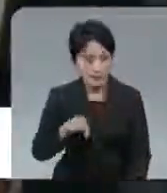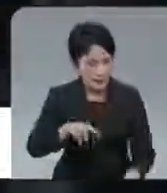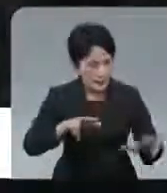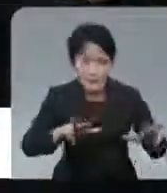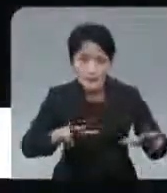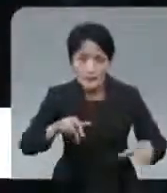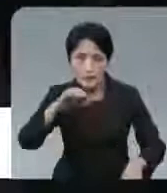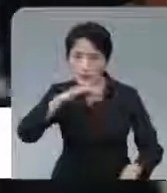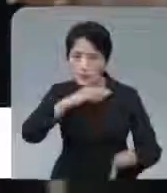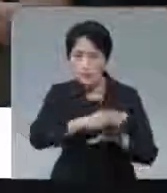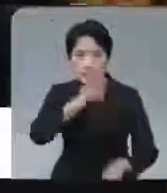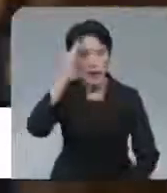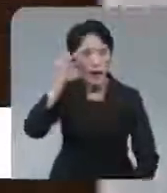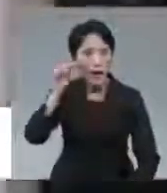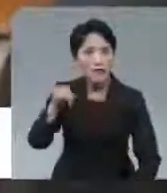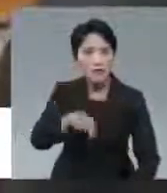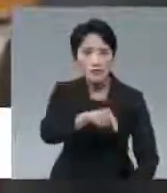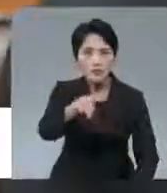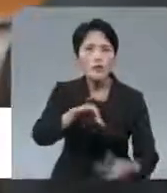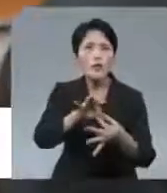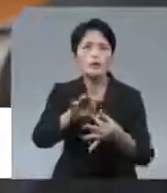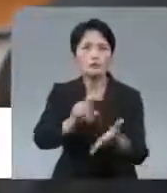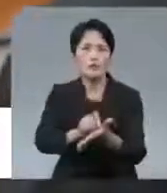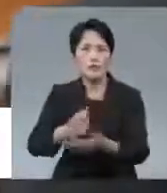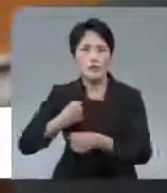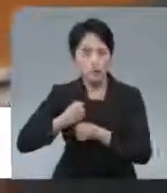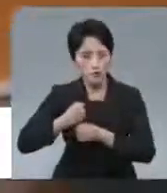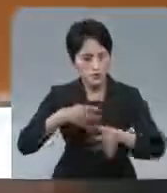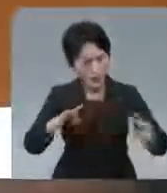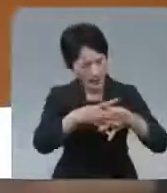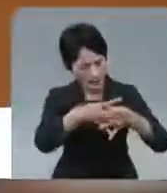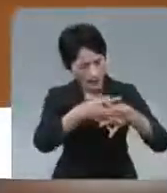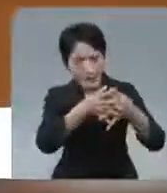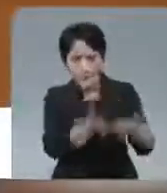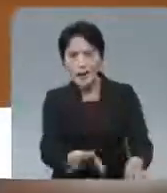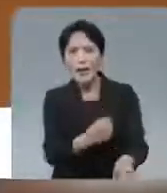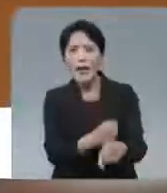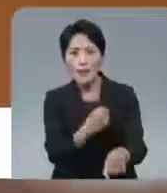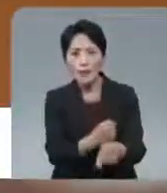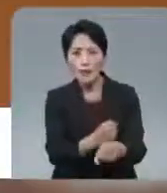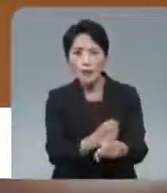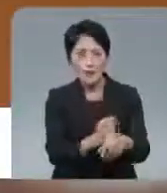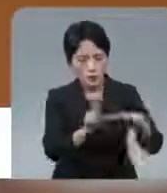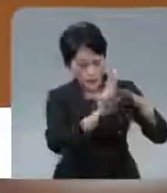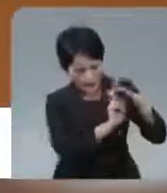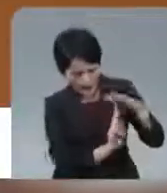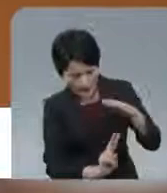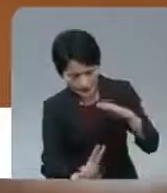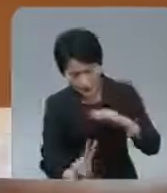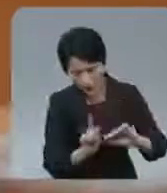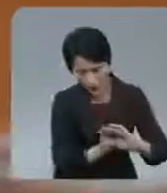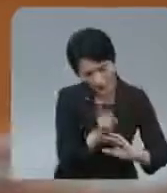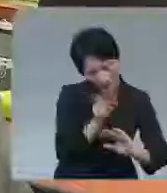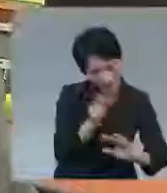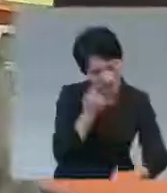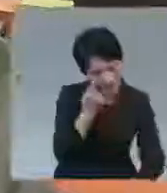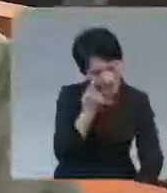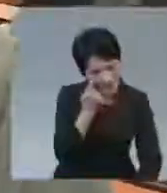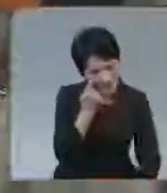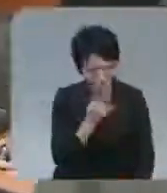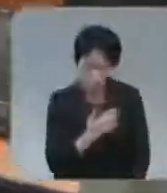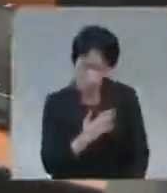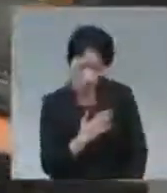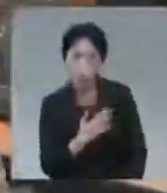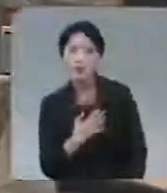具体的な言及はありませんでしたが北韓がすでに10日午後南北連絡事務所と軍の